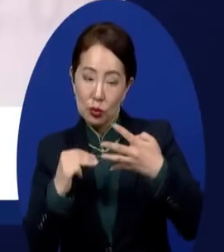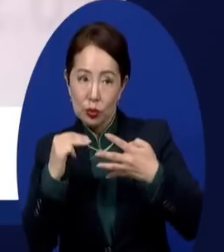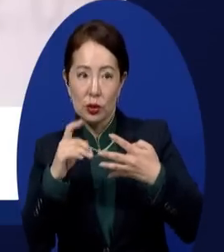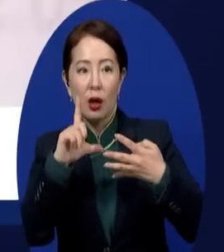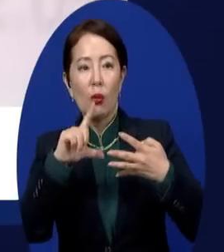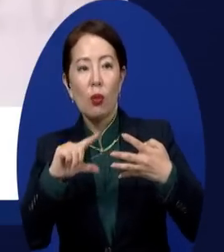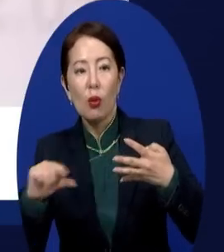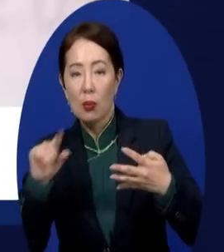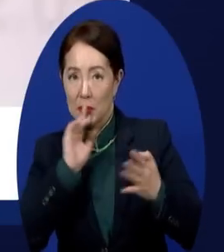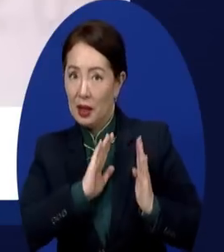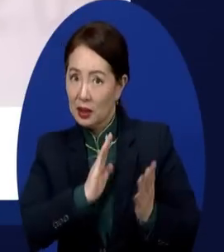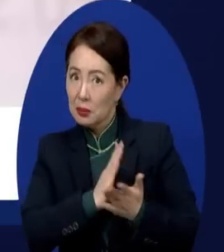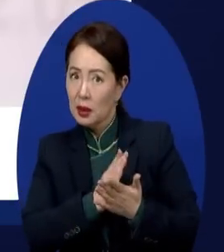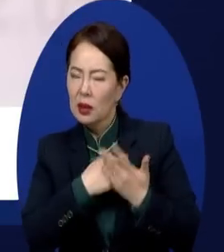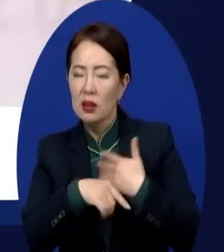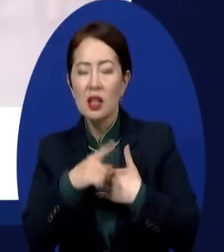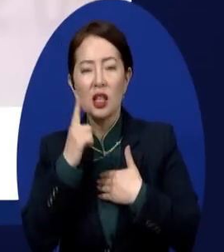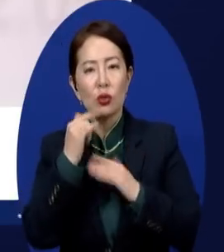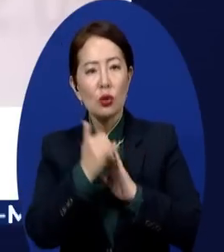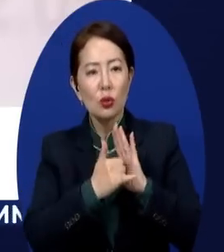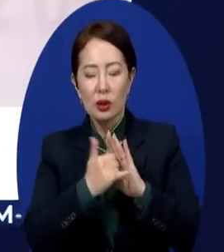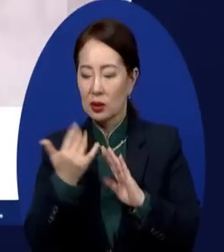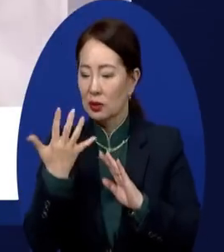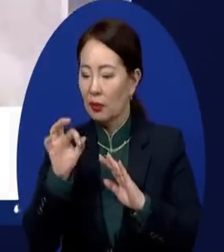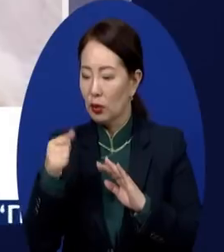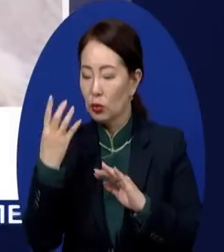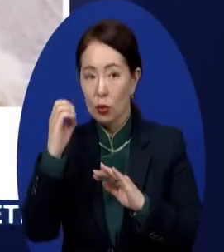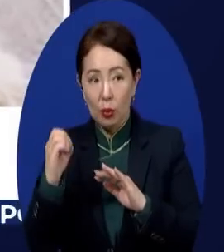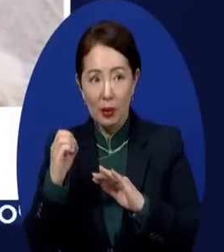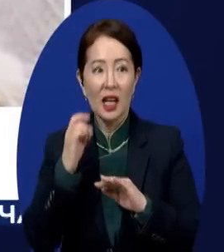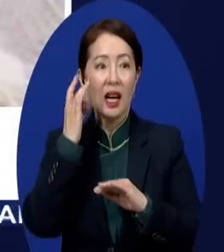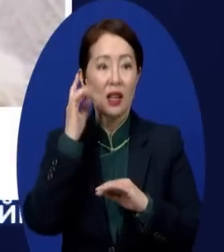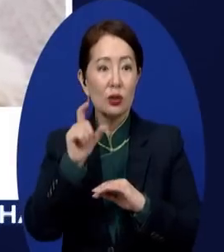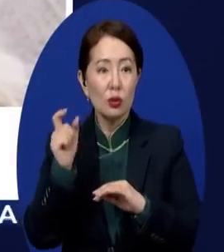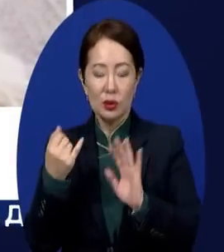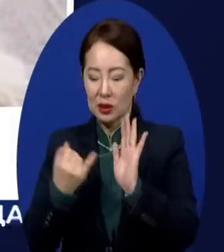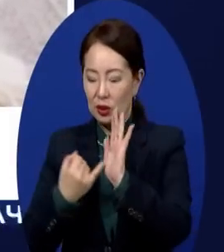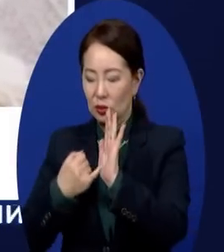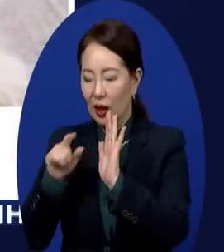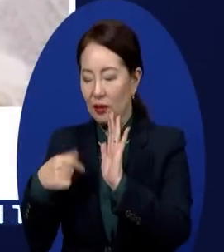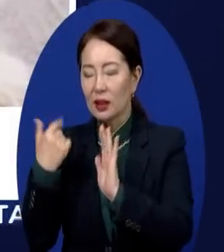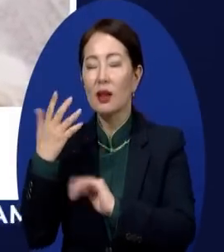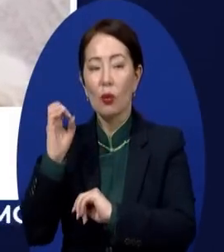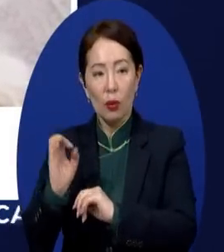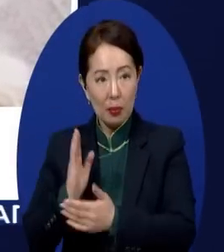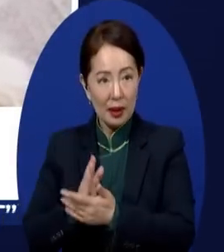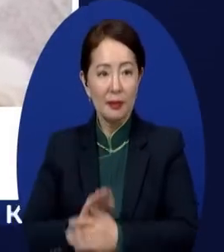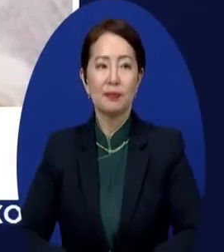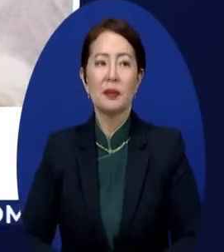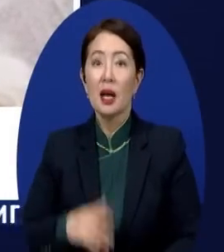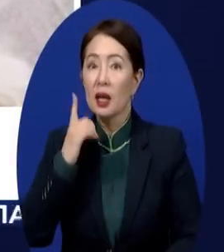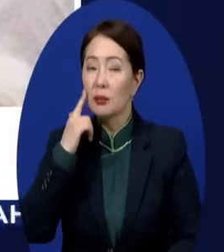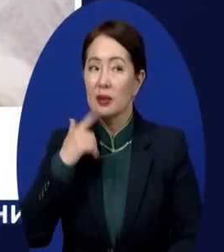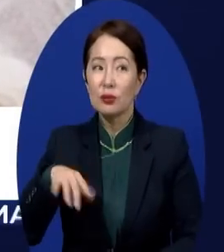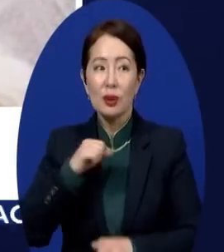буур хандлагатай байна. Энэ оны эхний үдрлэлийн байдлаар 50.4% байхад эрэгтэйчүүдийн 66.5% байгаа юм а.